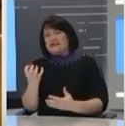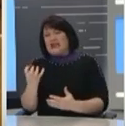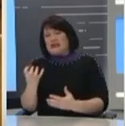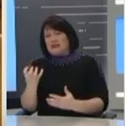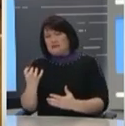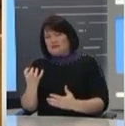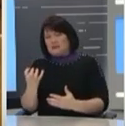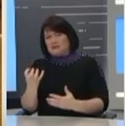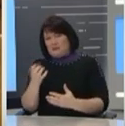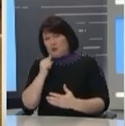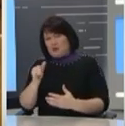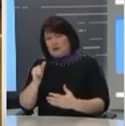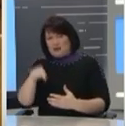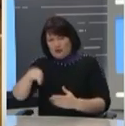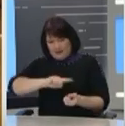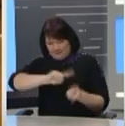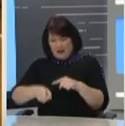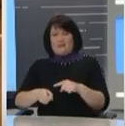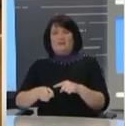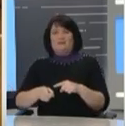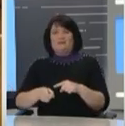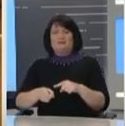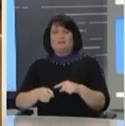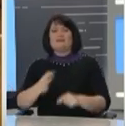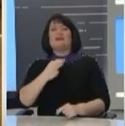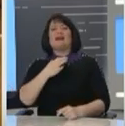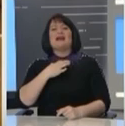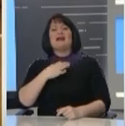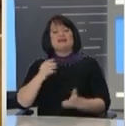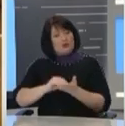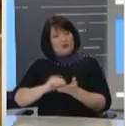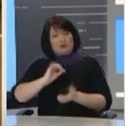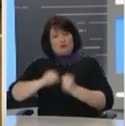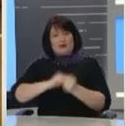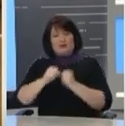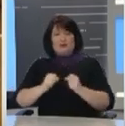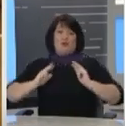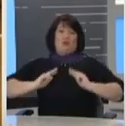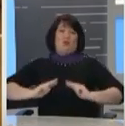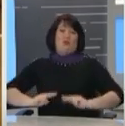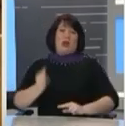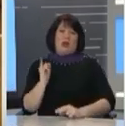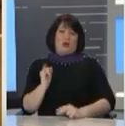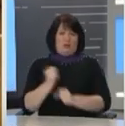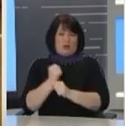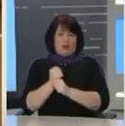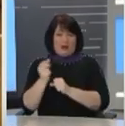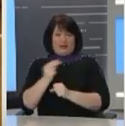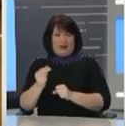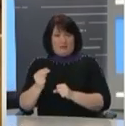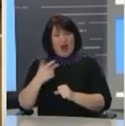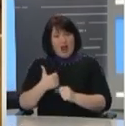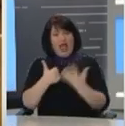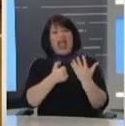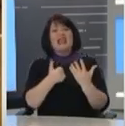αυτή έχει αντιστραφεί. Χρειάζεται ακόμα προσπάθεια, δεν είμαστε ικανοποιημένοι, αλλά το ότι έχει αντιστραφεί